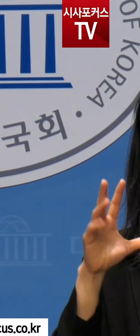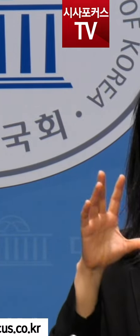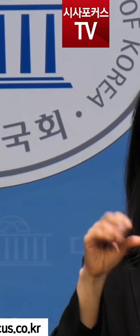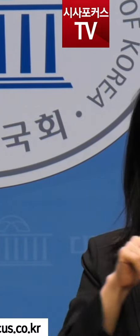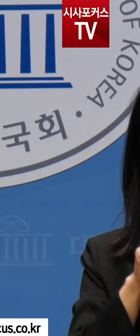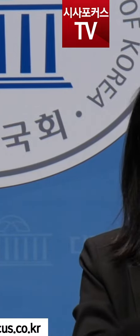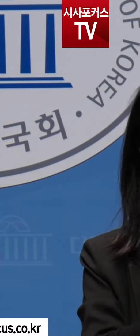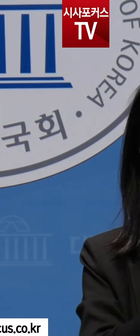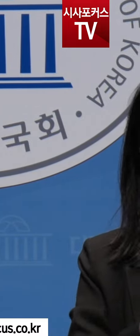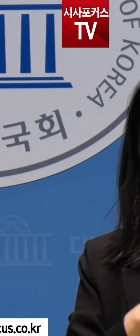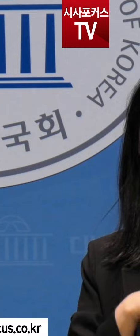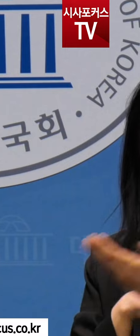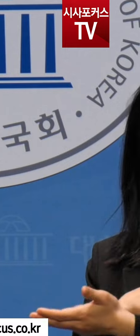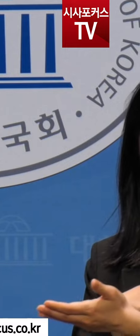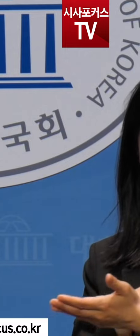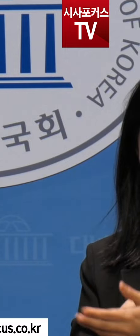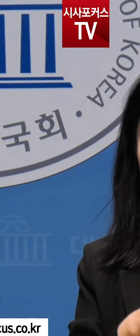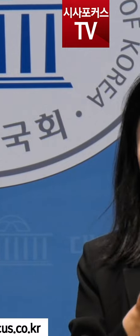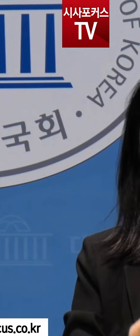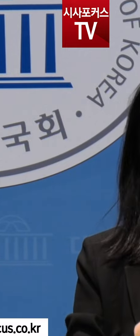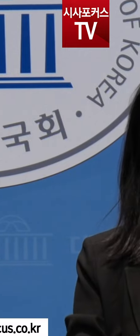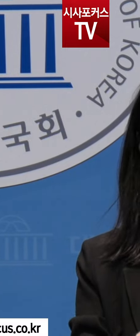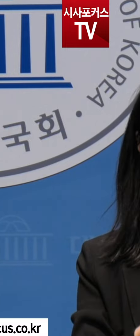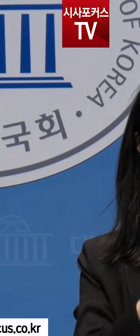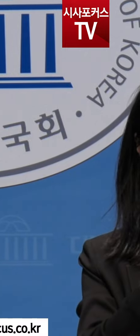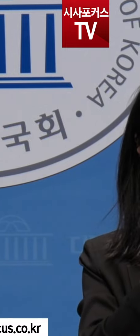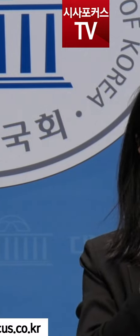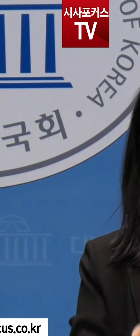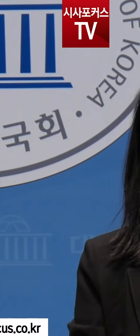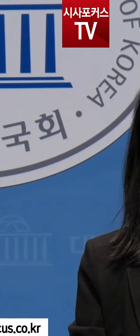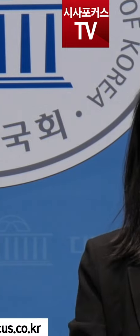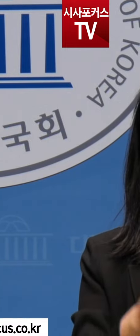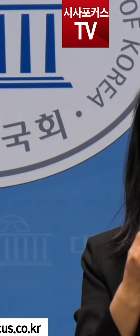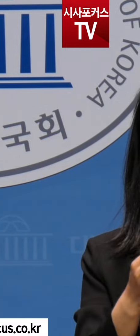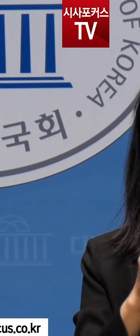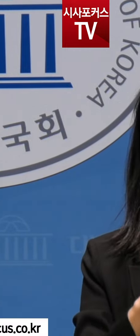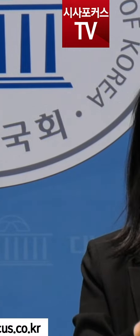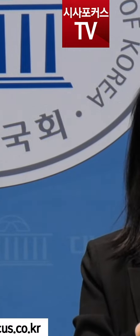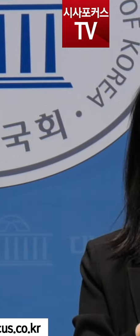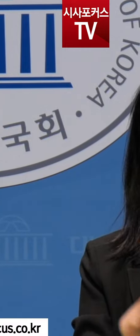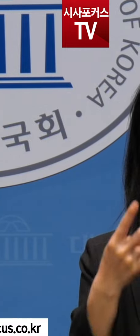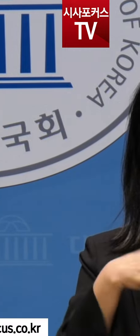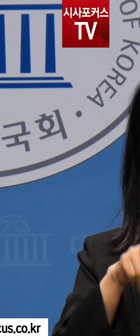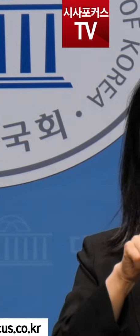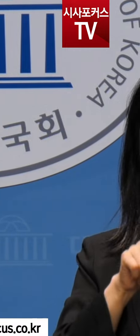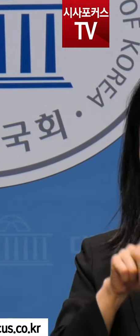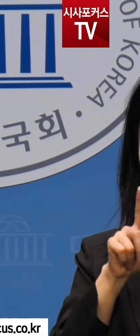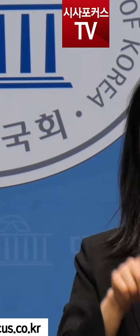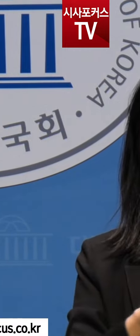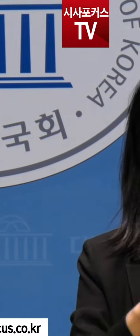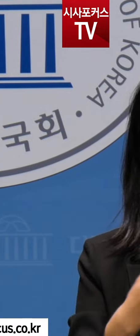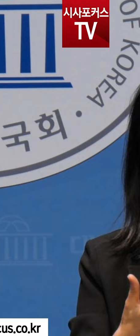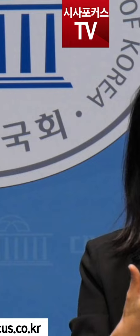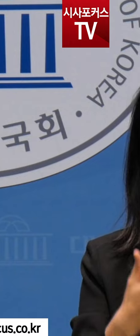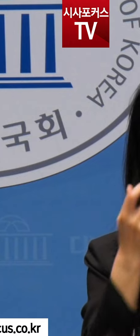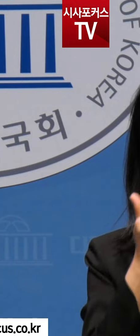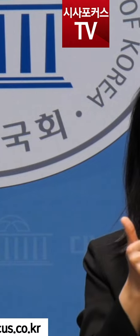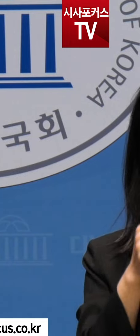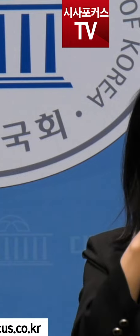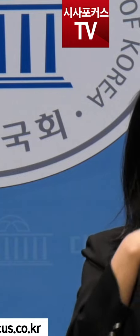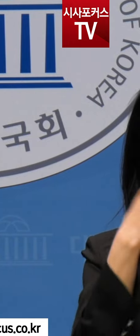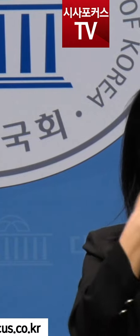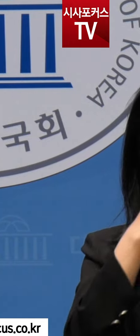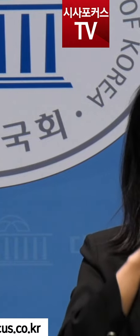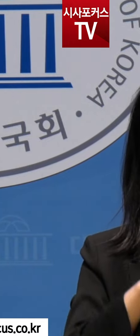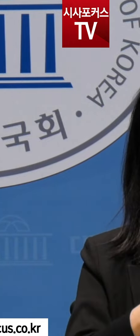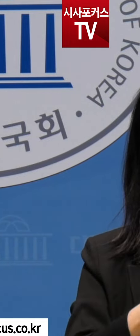주었다는 취지로 언론이 보도했습니다. 10. 2차 주포인 김모는 2021년 10월 17일 검찰에서